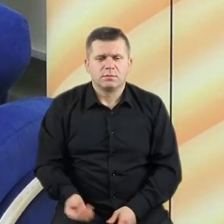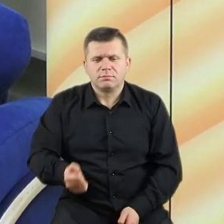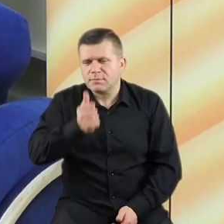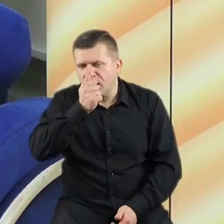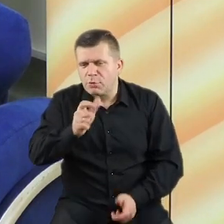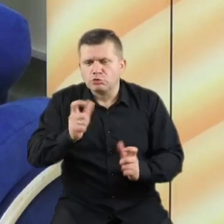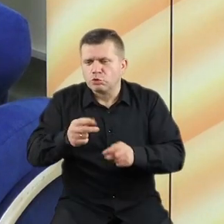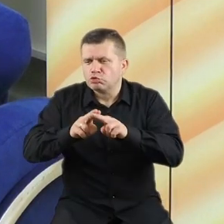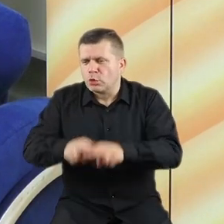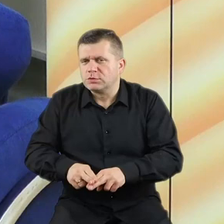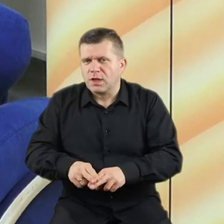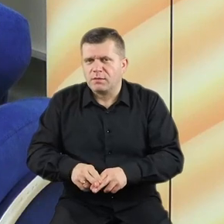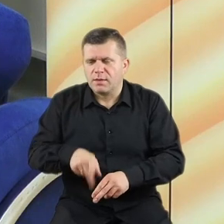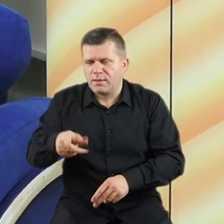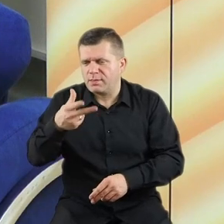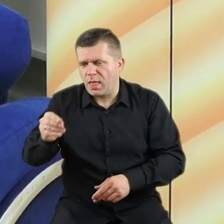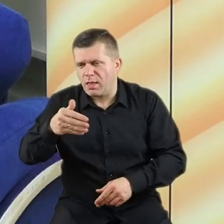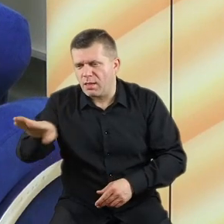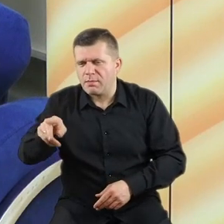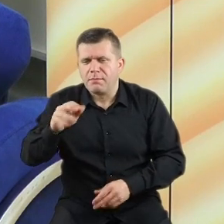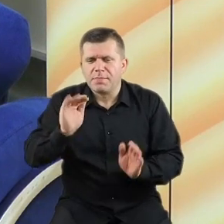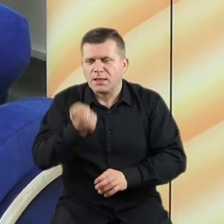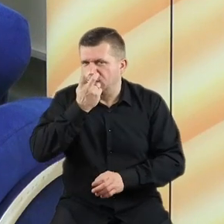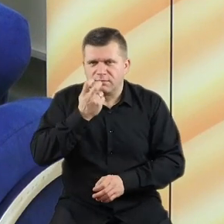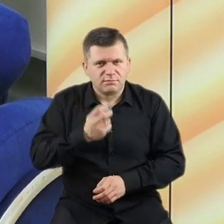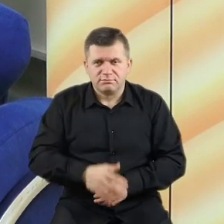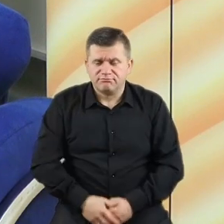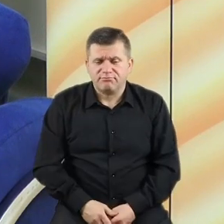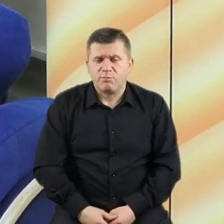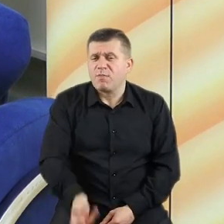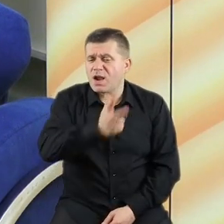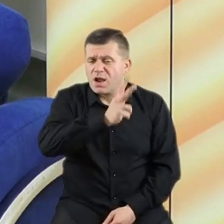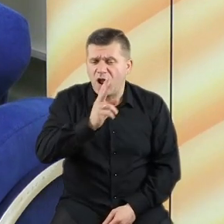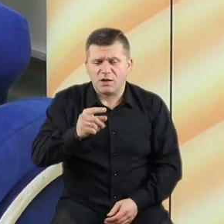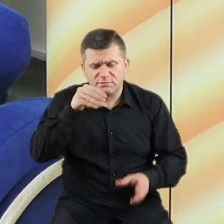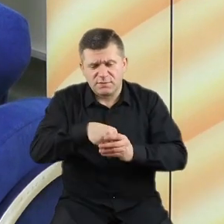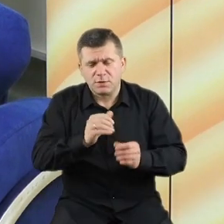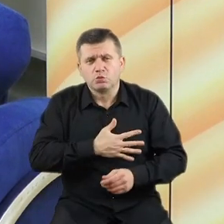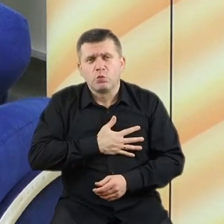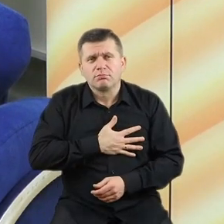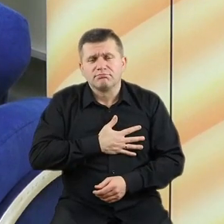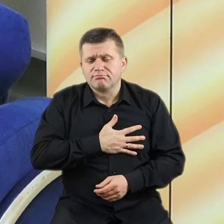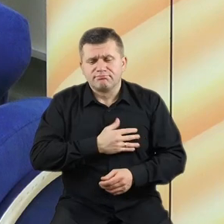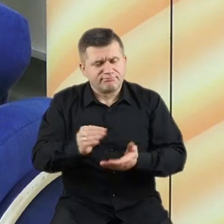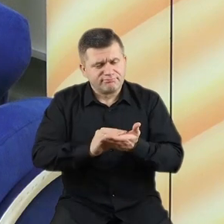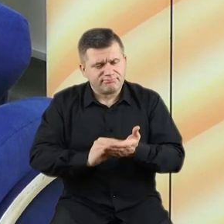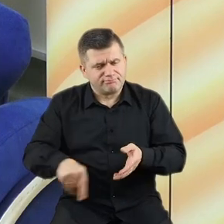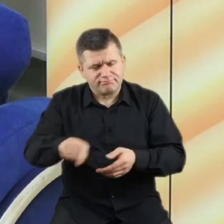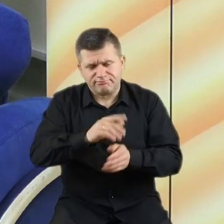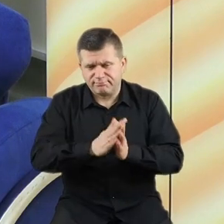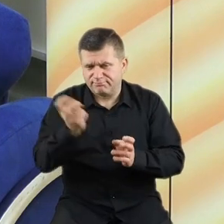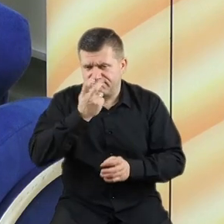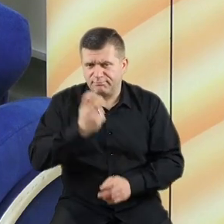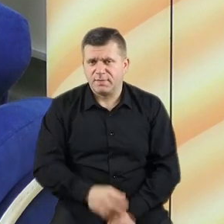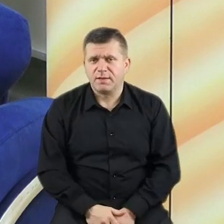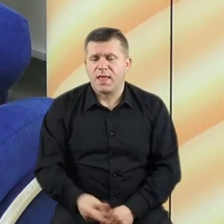środki zostawić, że ciebie to nie, bo ty jesteś mnie ciekawy. W każdym mam kawałek mojego serca, natomiast taki